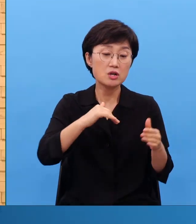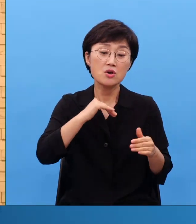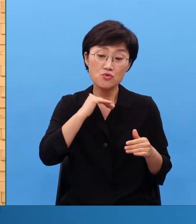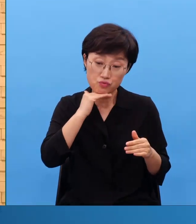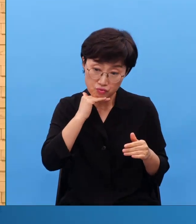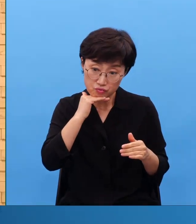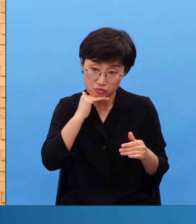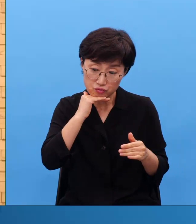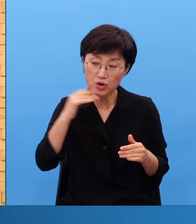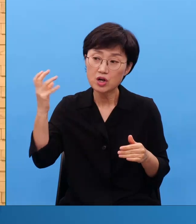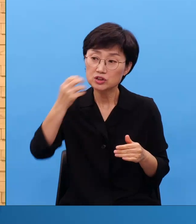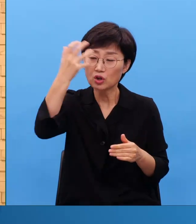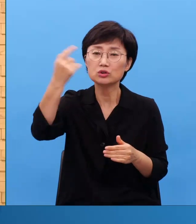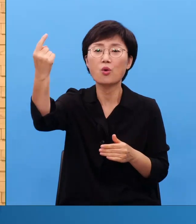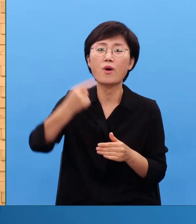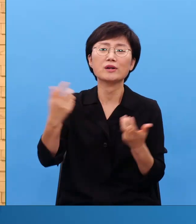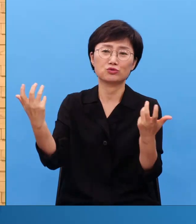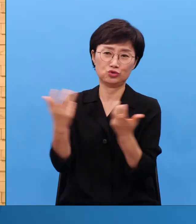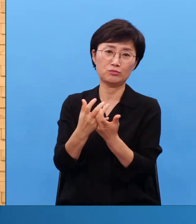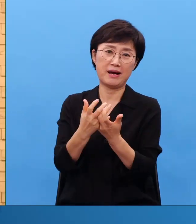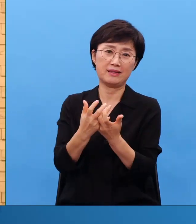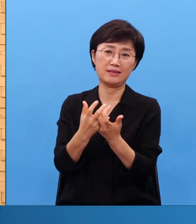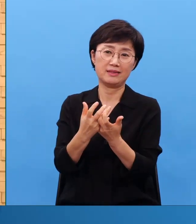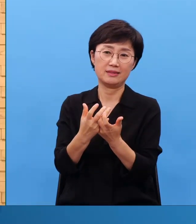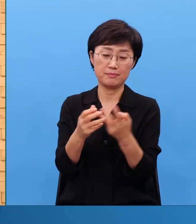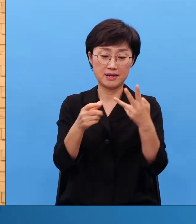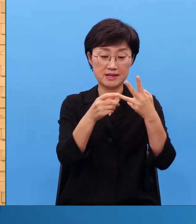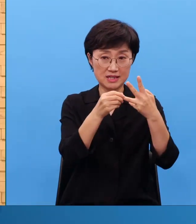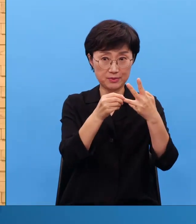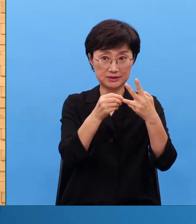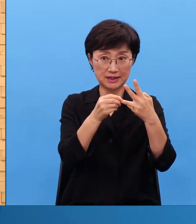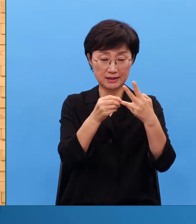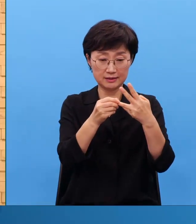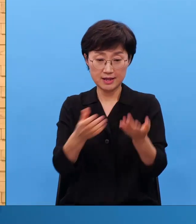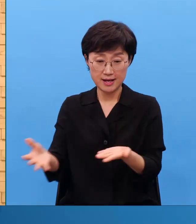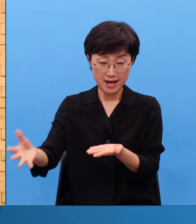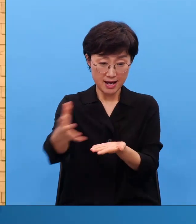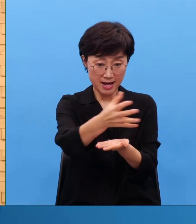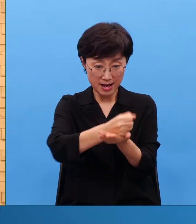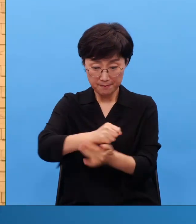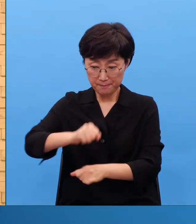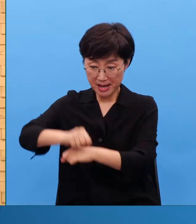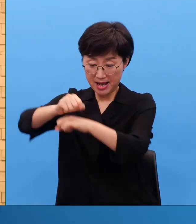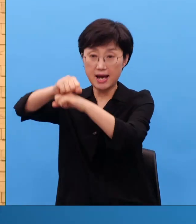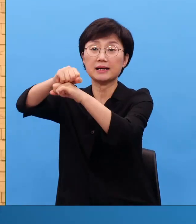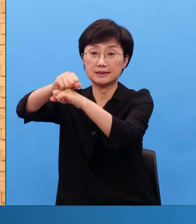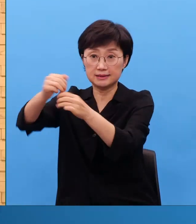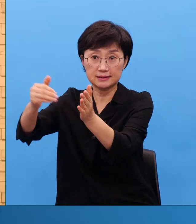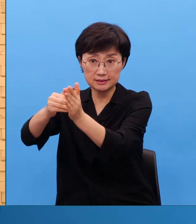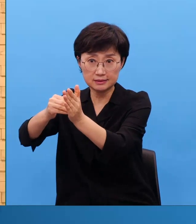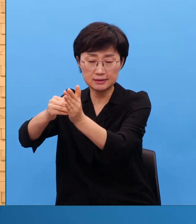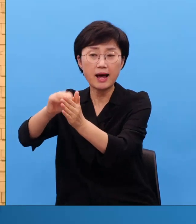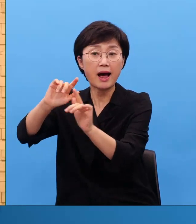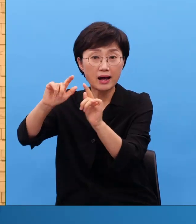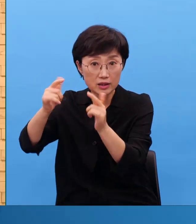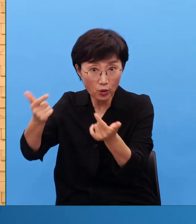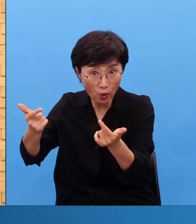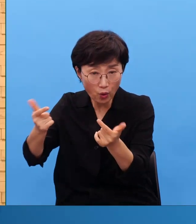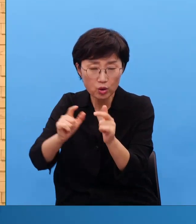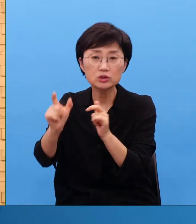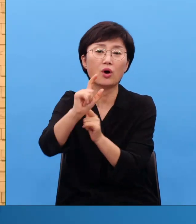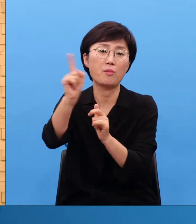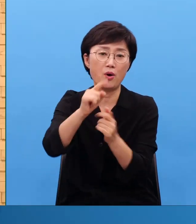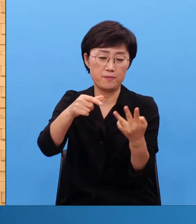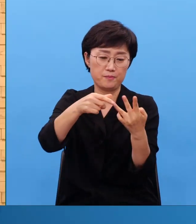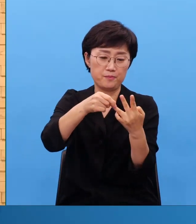talking about the Holy Spirit. 거두어 창고에 들였다 이게 중요한 게 아니고 이 수장절이란 말이 굉장히 중요한 The 말이에요.